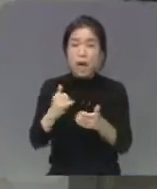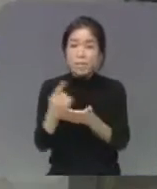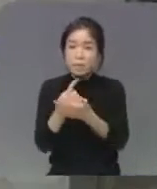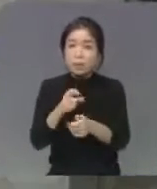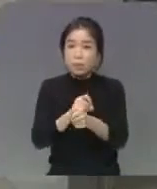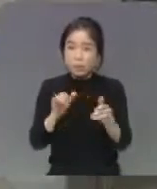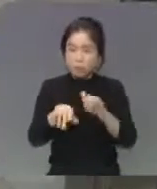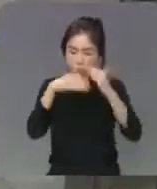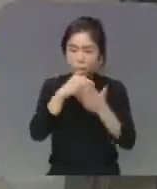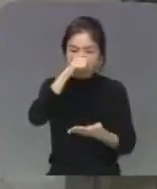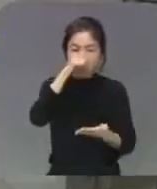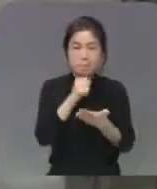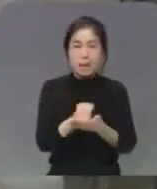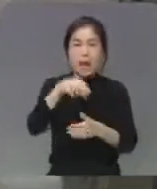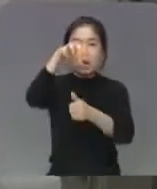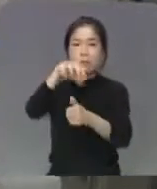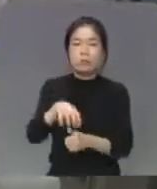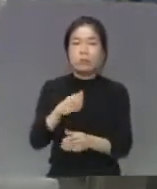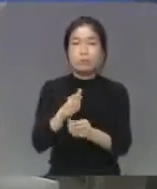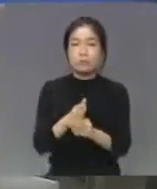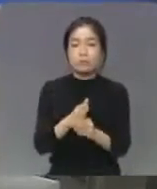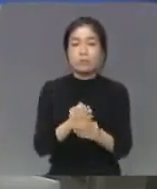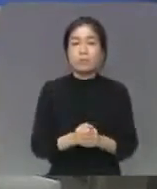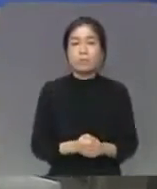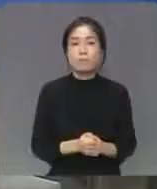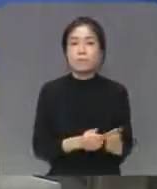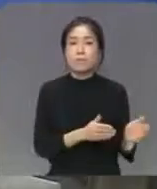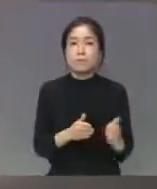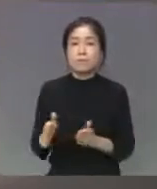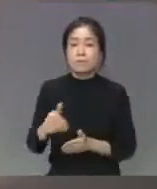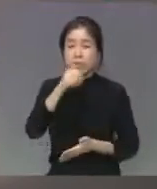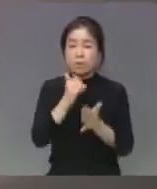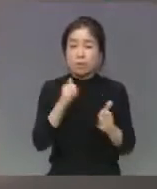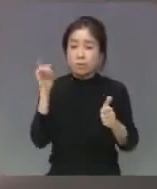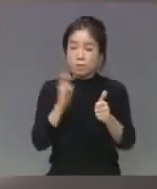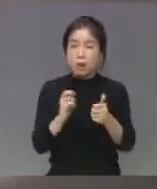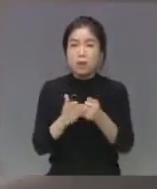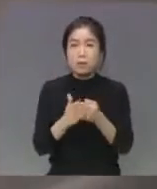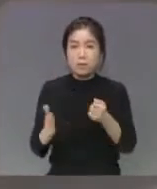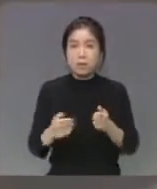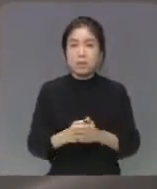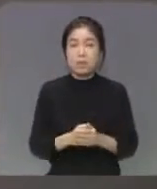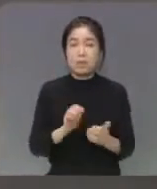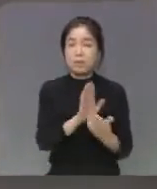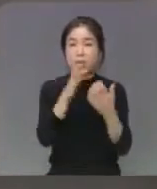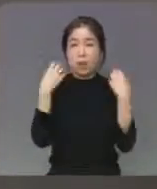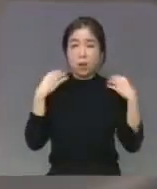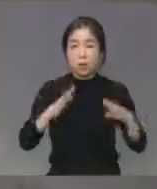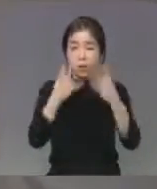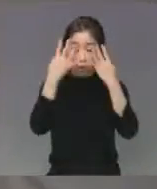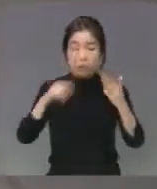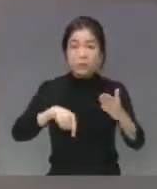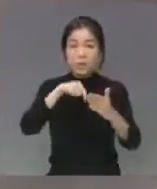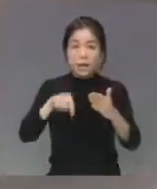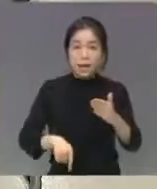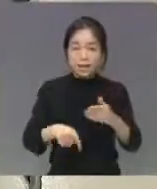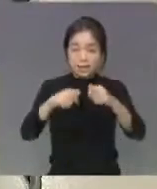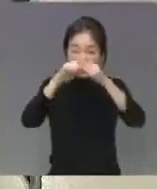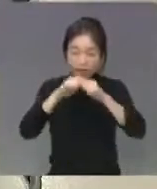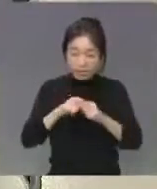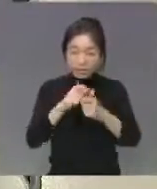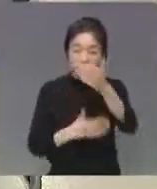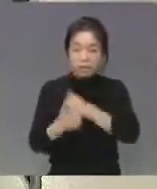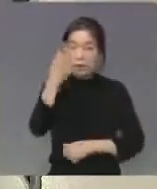산정을 받고 격리 조치 됐습니다 형 자 확인에 따라 방역당국은 오늘 교도소 내에서 힘 층